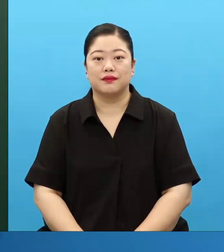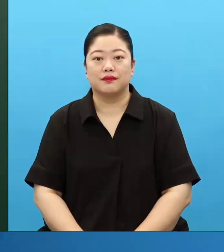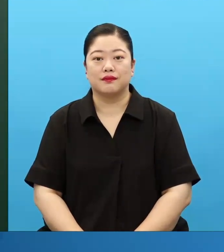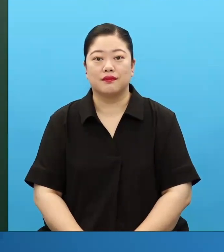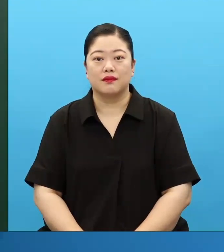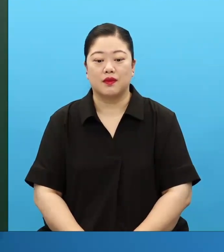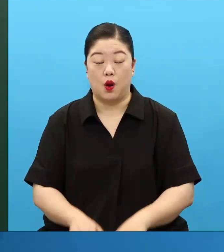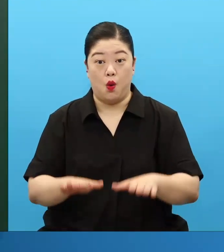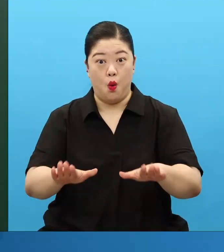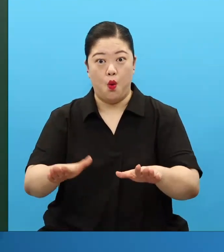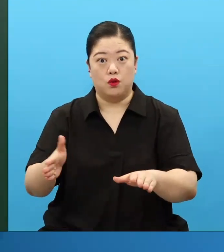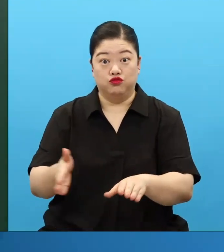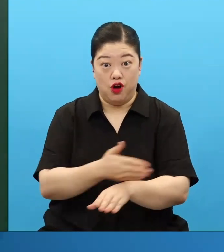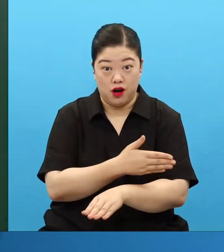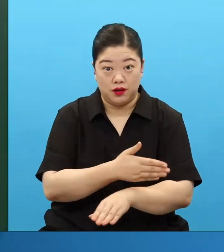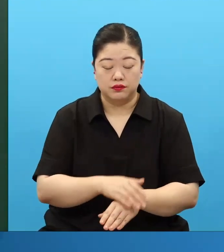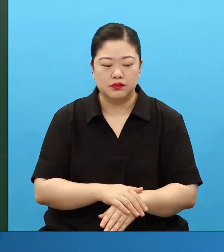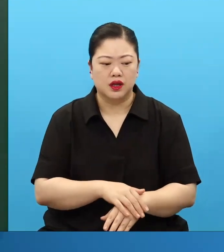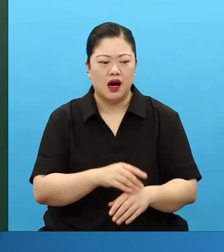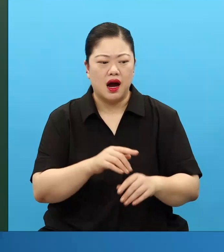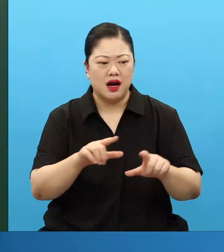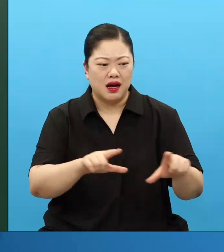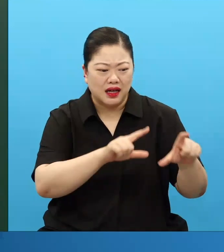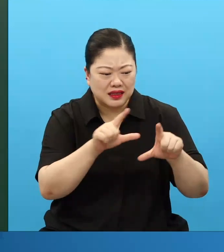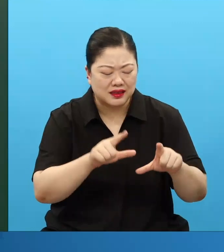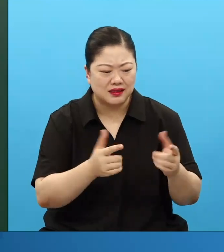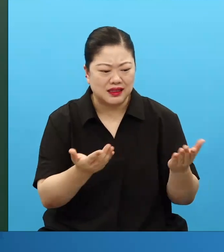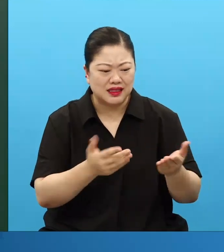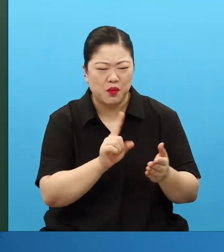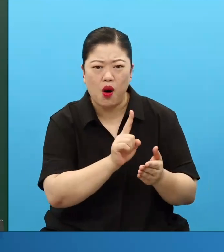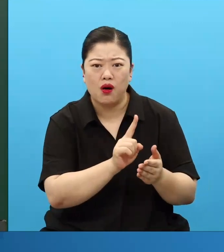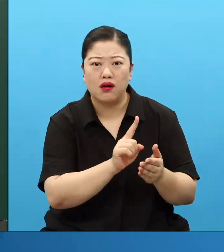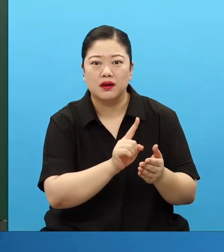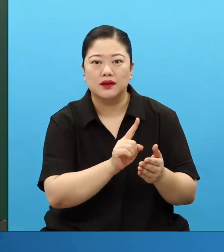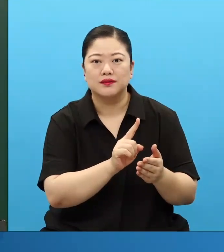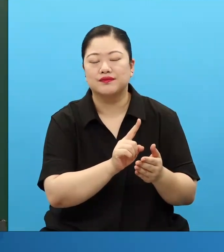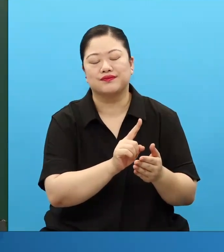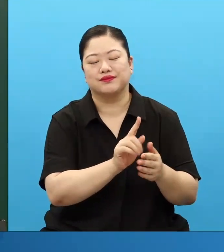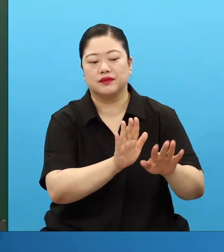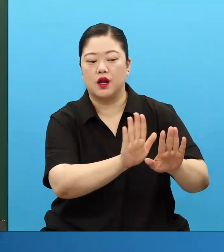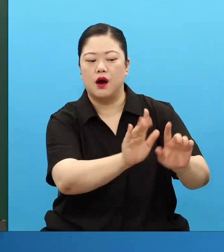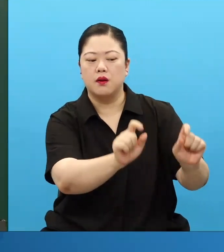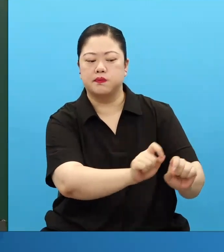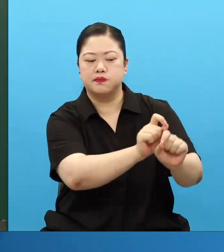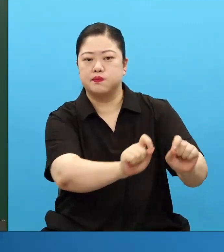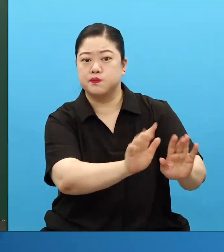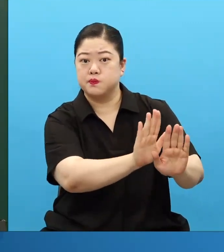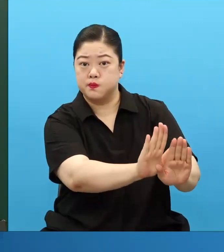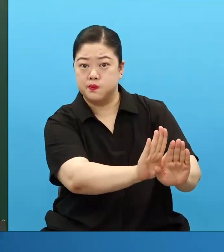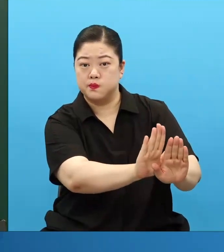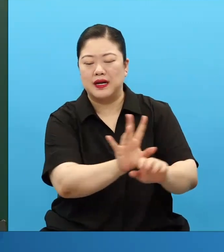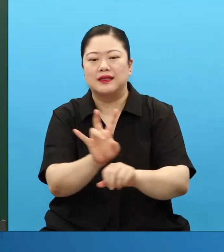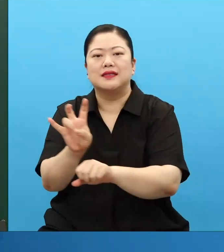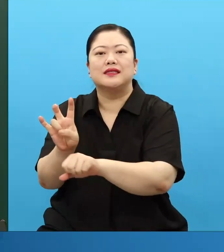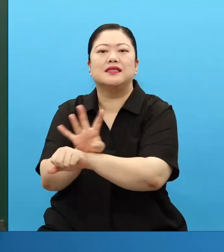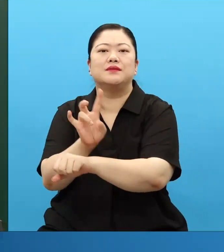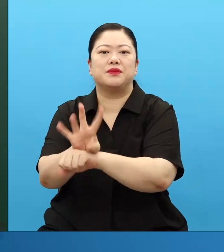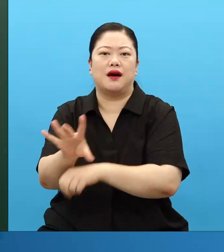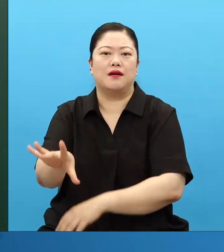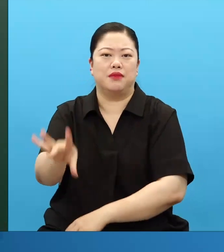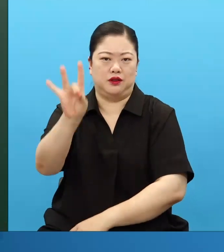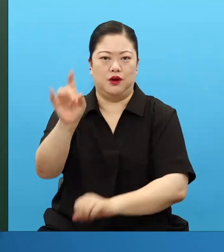겁니다. That they probably don't value this at all. 그리고 고린도 교회는 너무 심각한 교회였거든요. 그래서 이 준 메시지예요. And this was